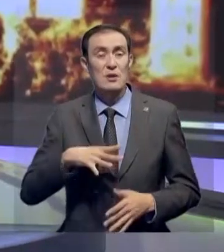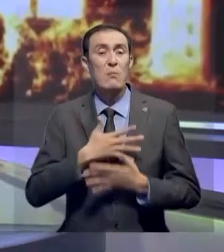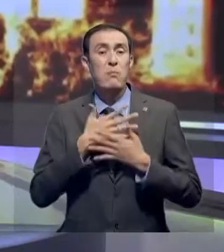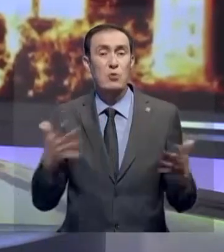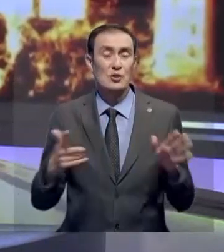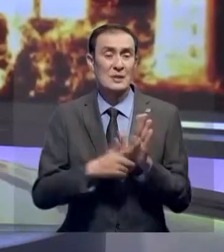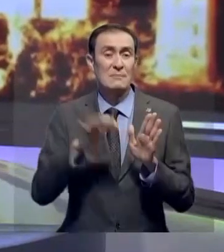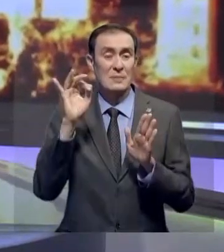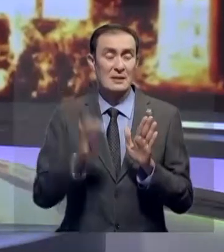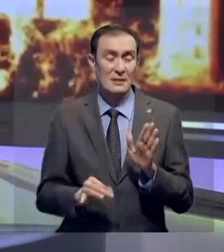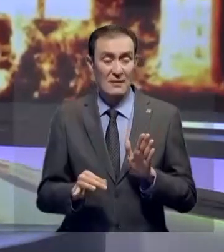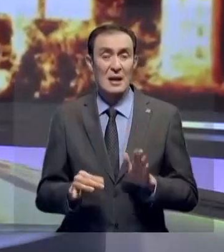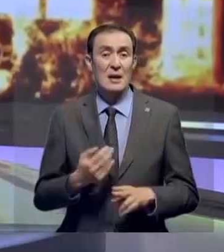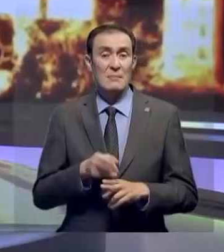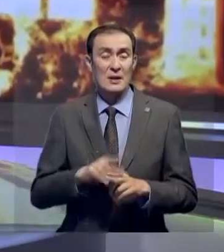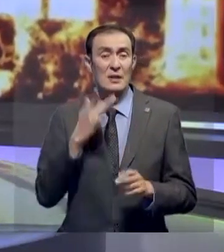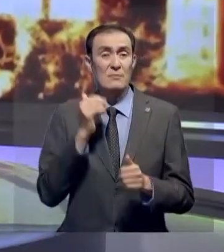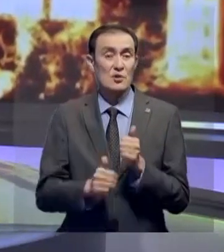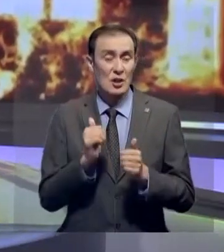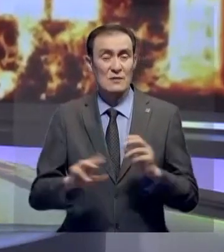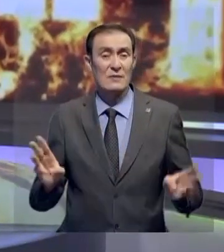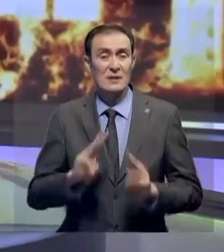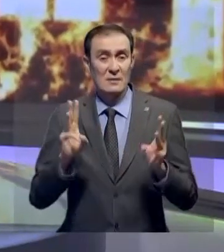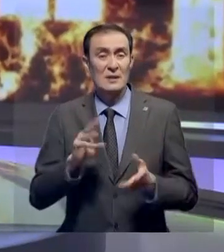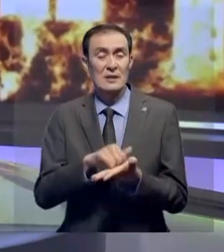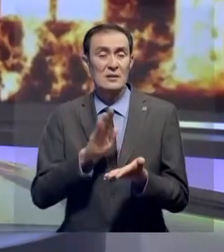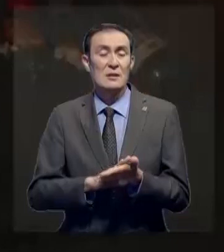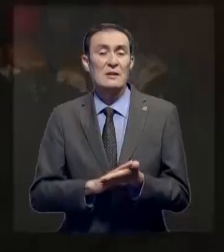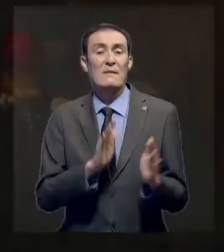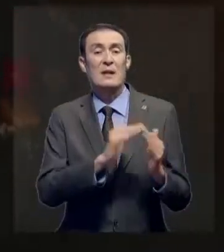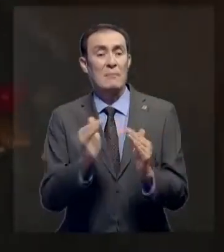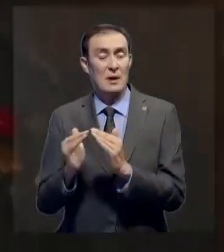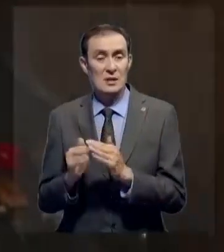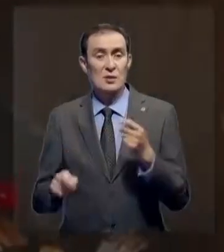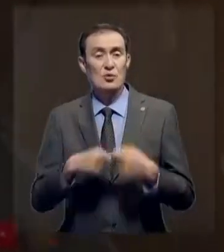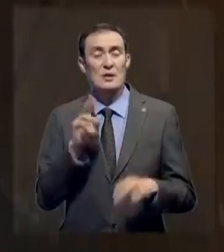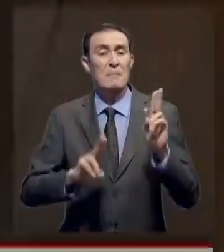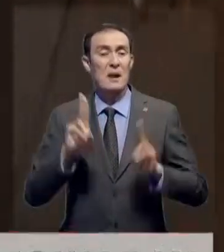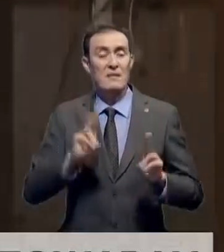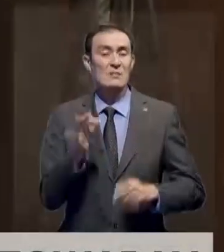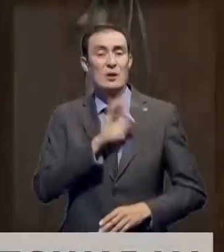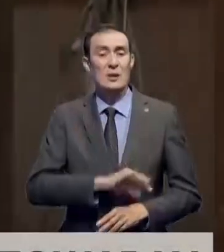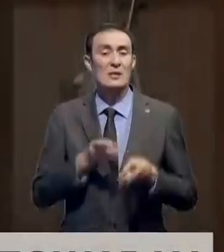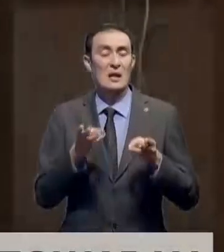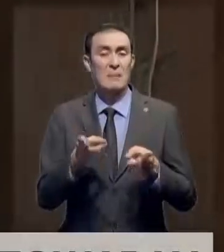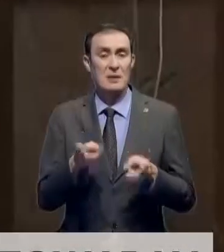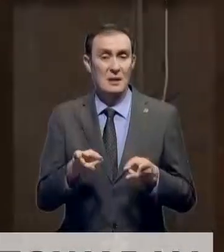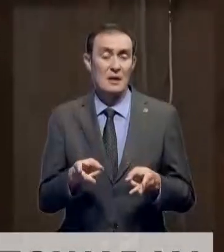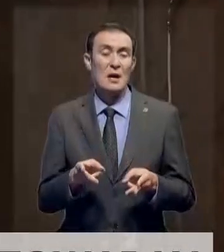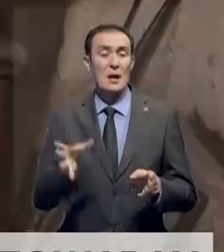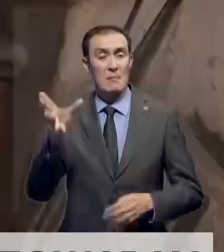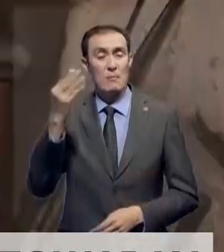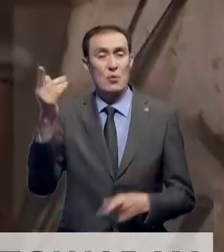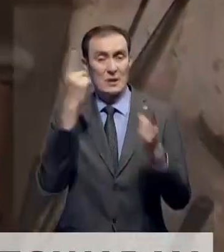больше почти на 7%. При этом чаще всего возгорание регистрируют в жилом секторе из-за нарушений правил эксплуатации отопительных